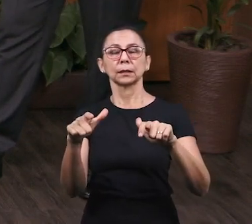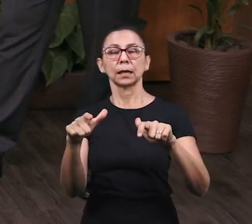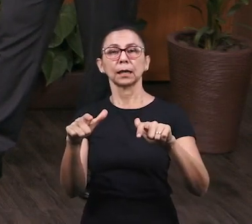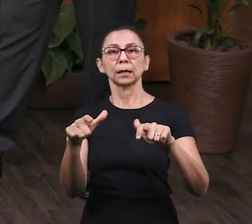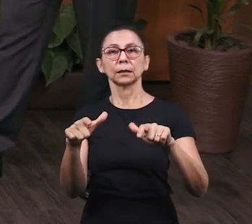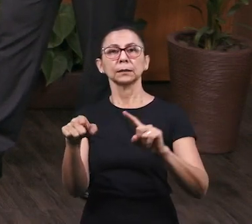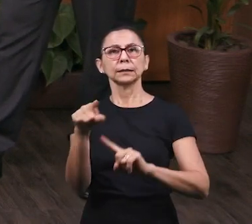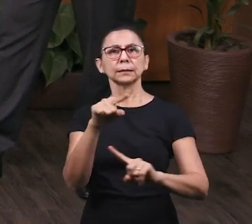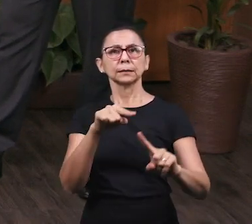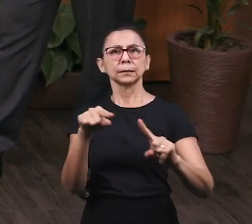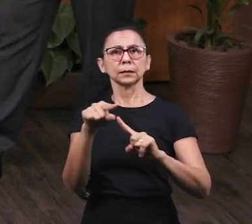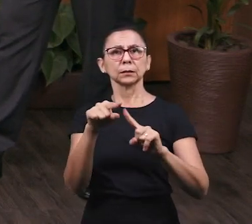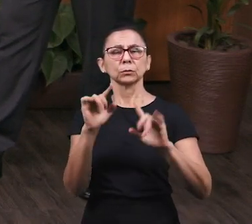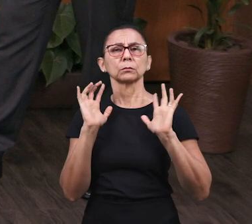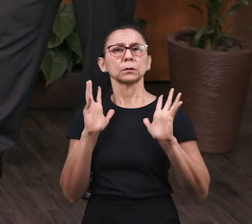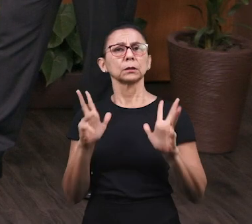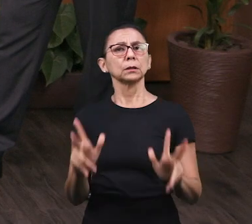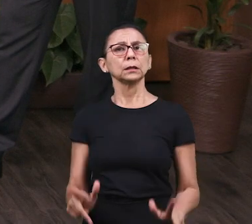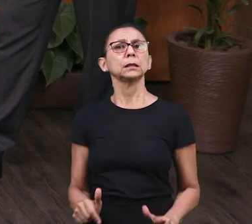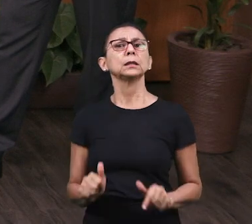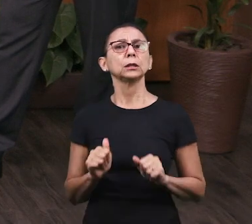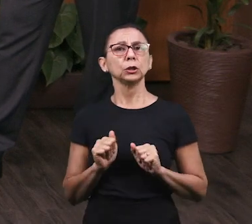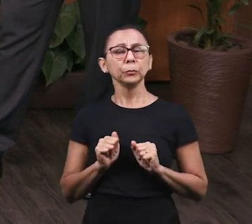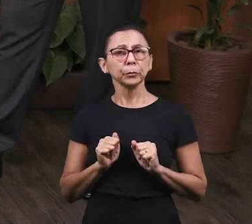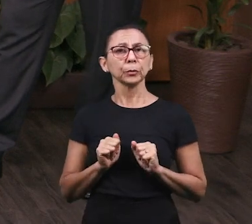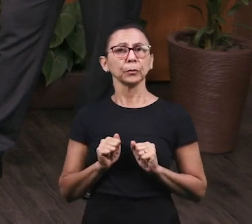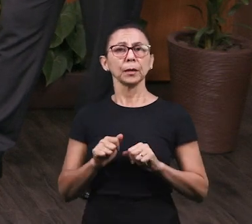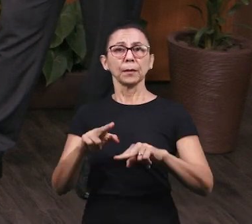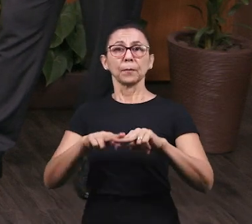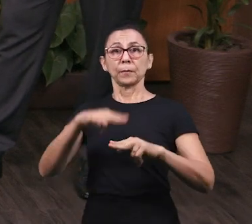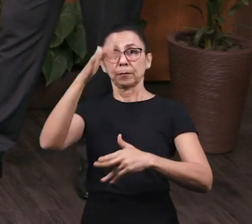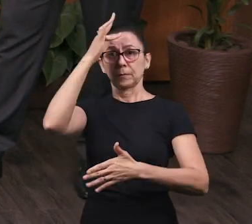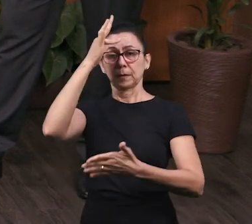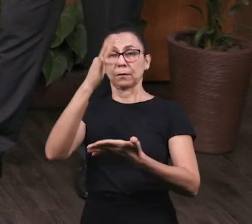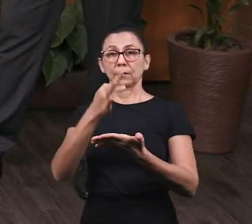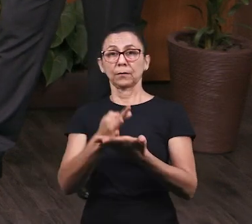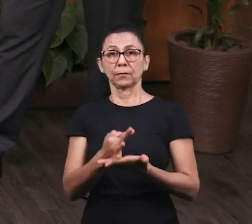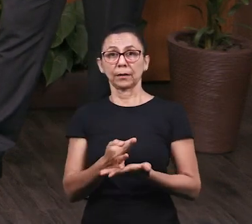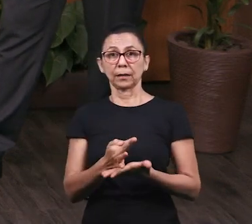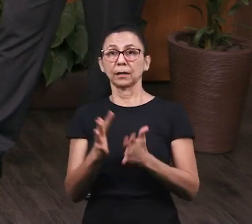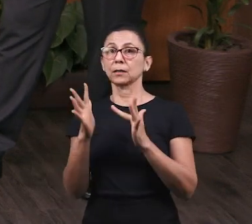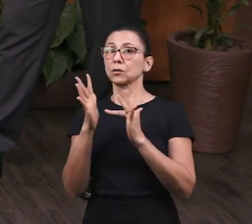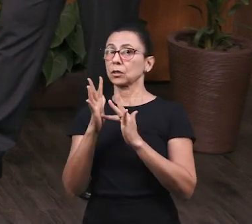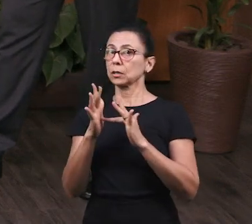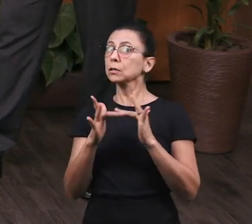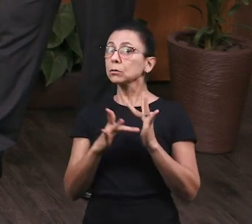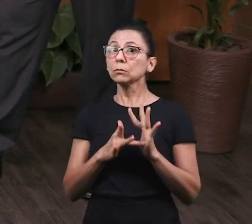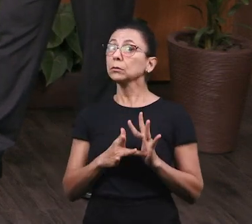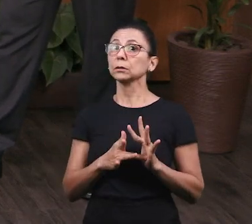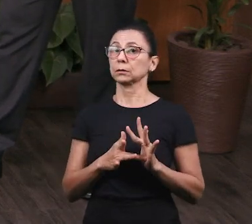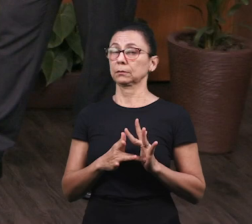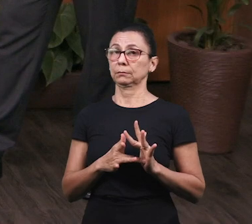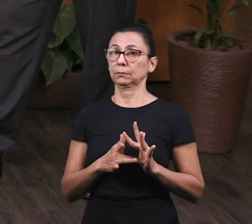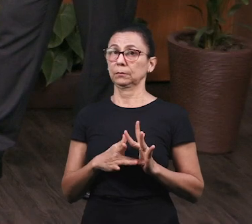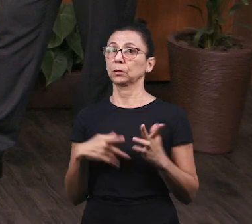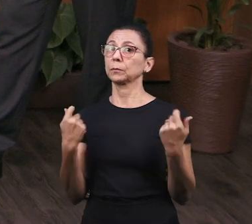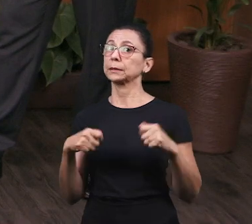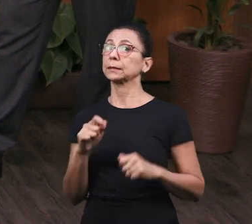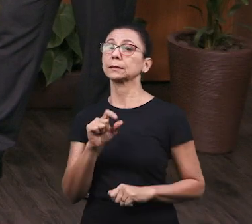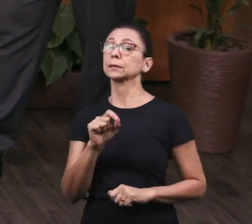Jésus. Donc, il est nécessaire d'avoir quoi? La même chose que le psalmiste